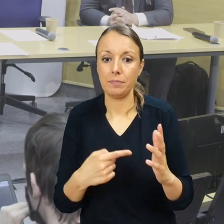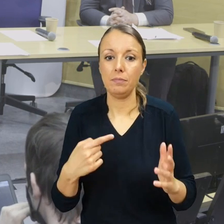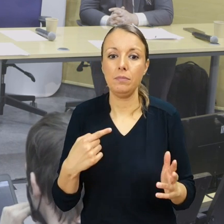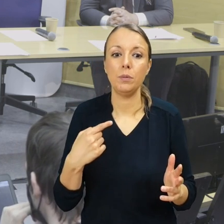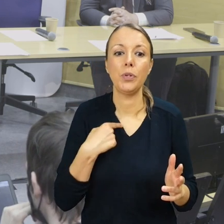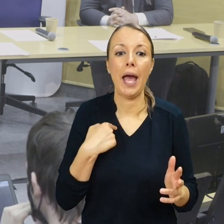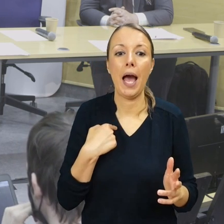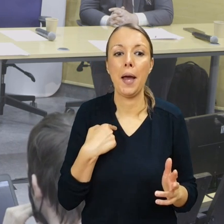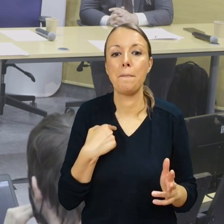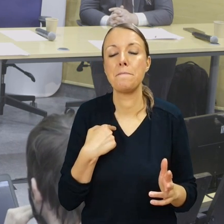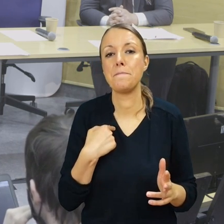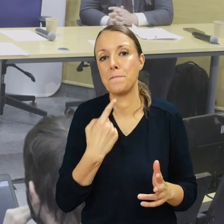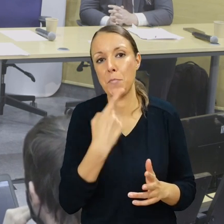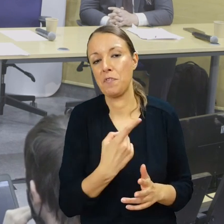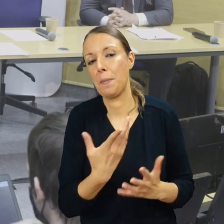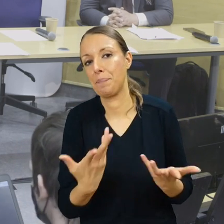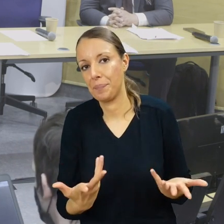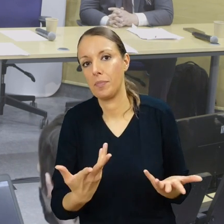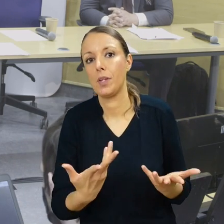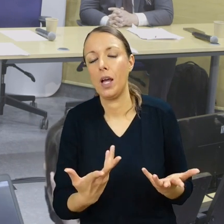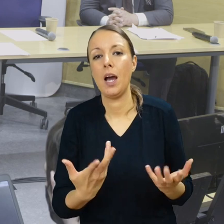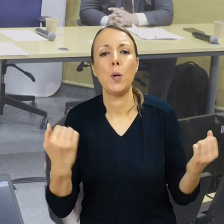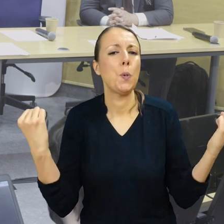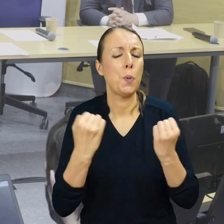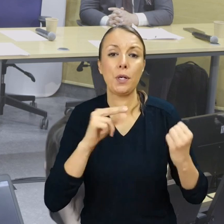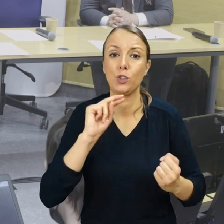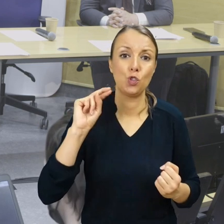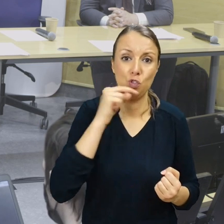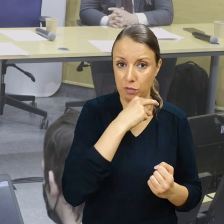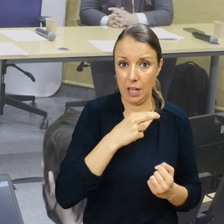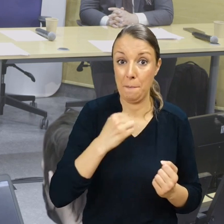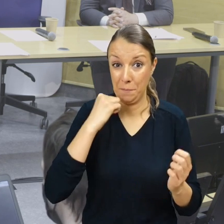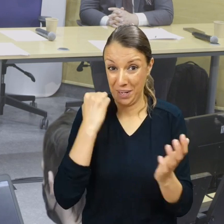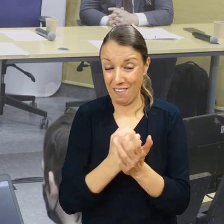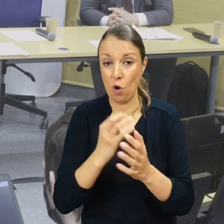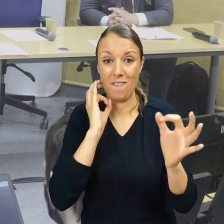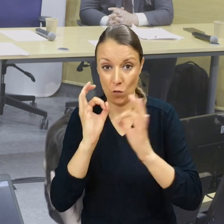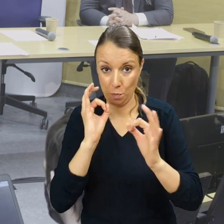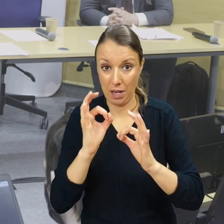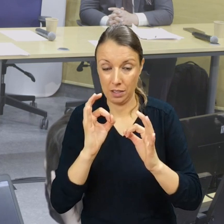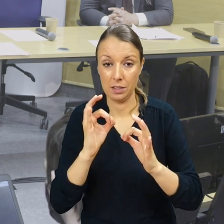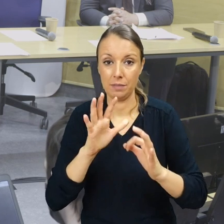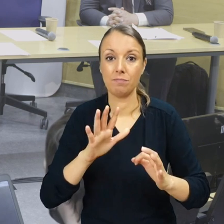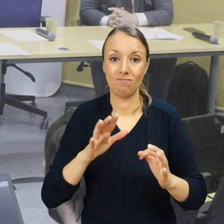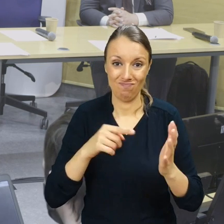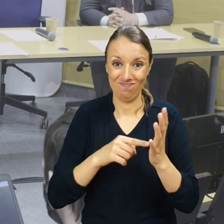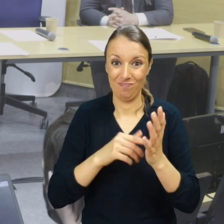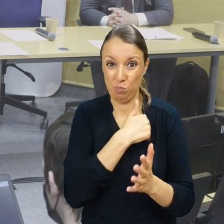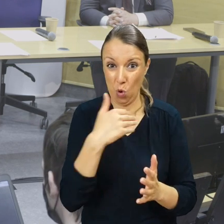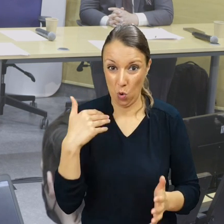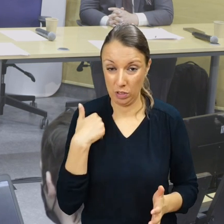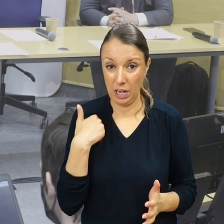tak, największą krzywdą, jaką zrobiono prawu do informacji w Polsce, było nazwanie